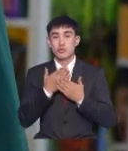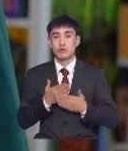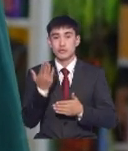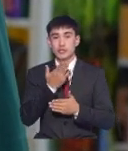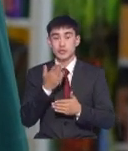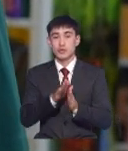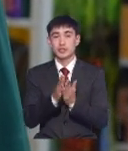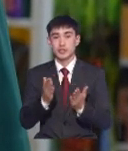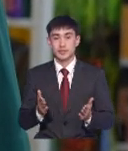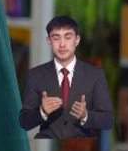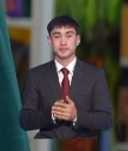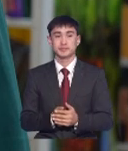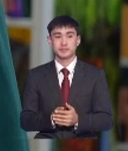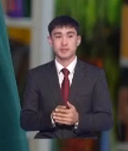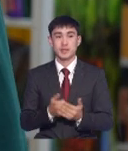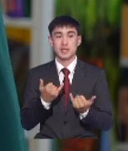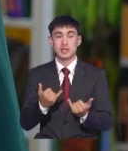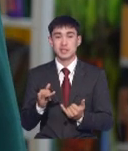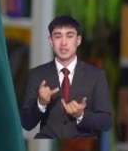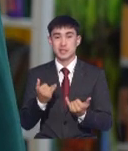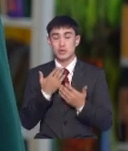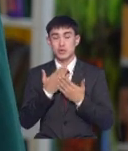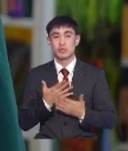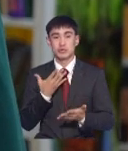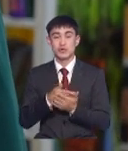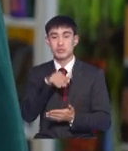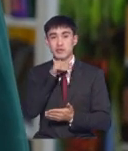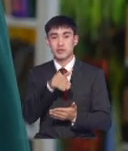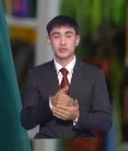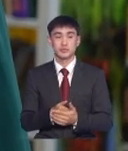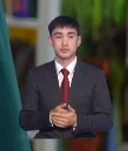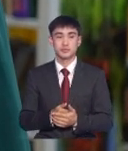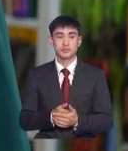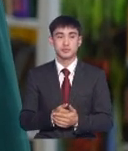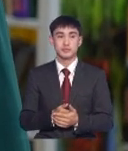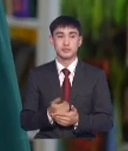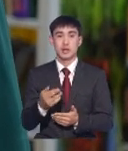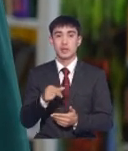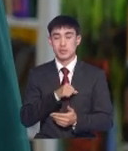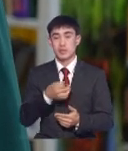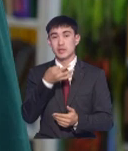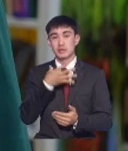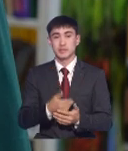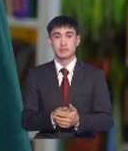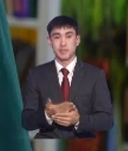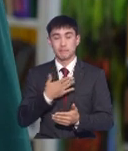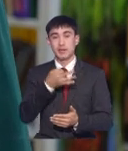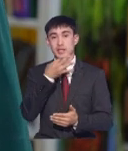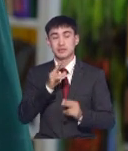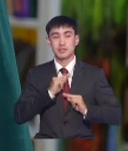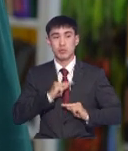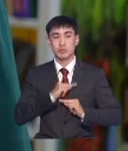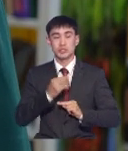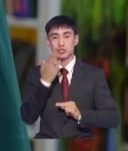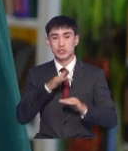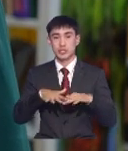чтению книги и до сих пор Я люблю свою профессию и она мне нравится мне нравится работать